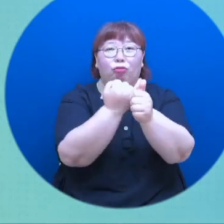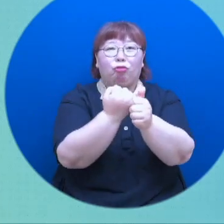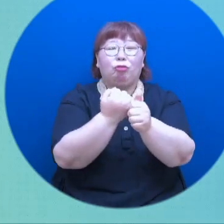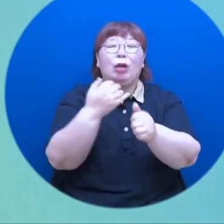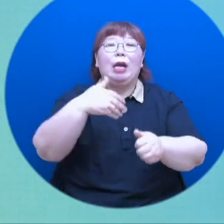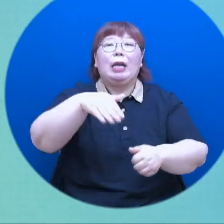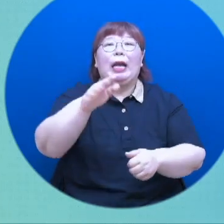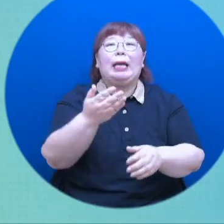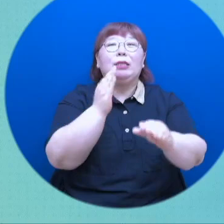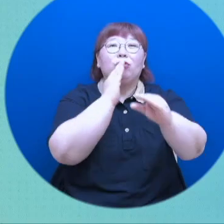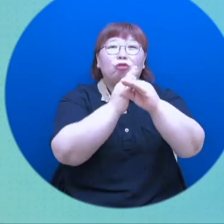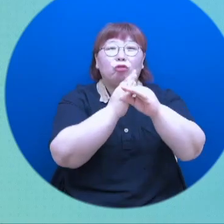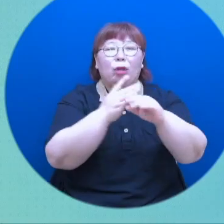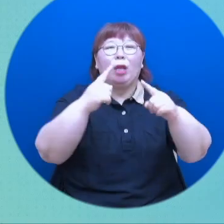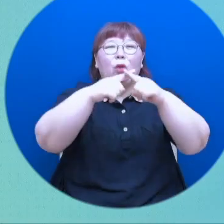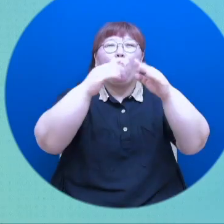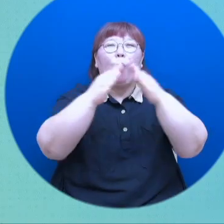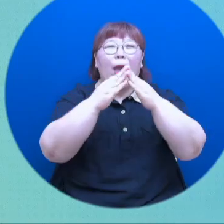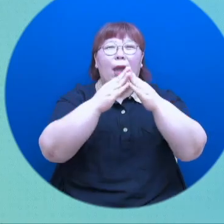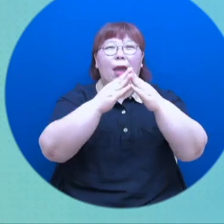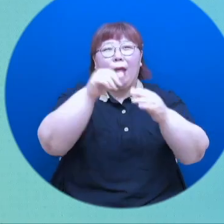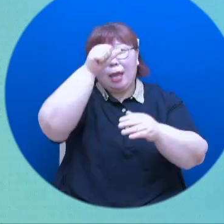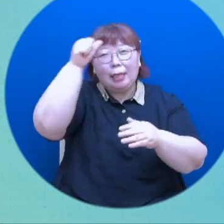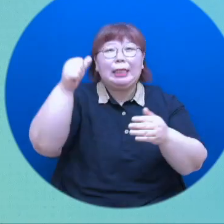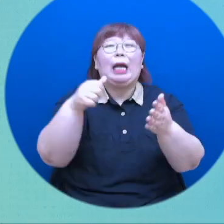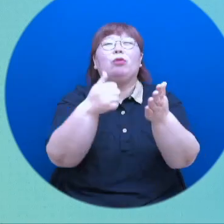그 사장님이 교회 장로님이에요.